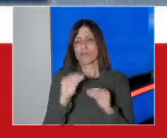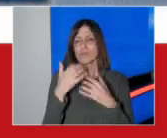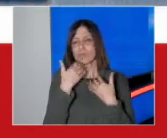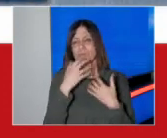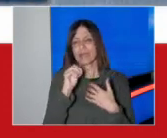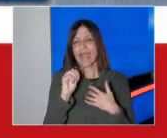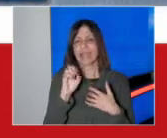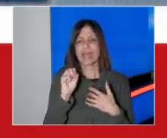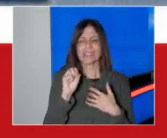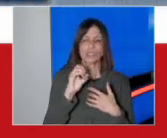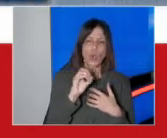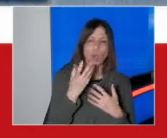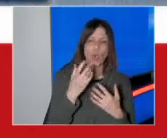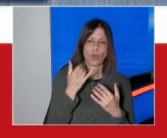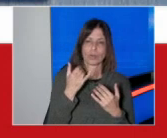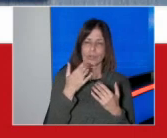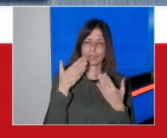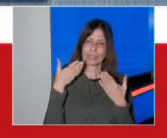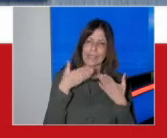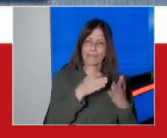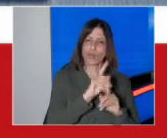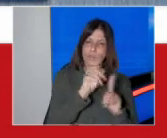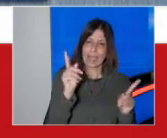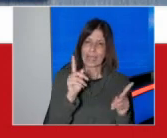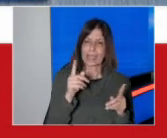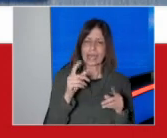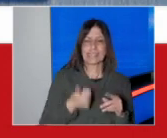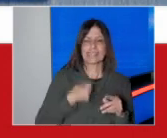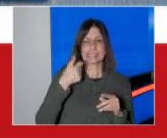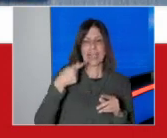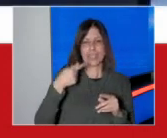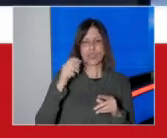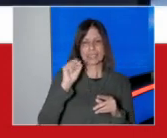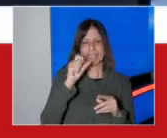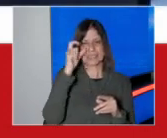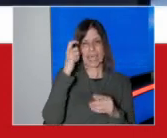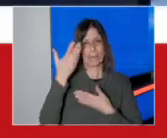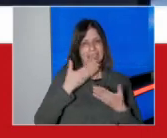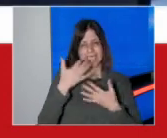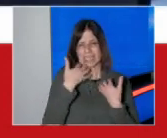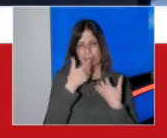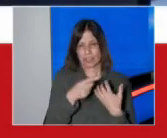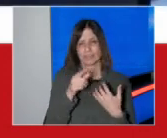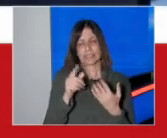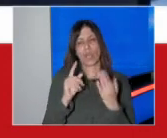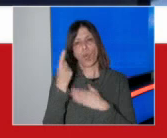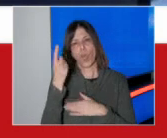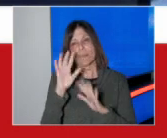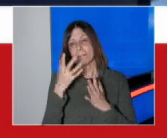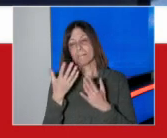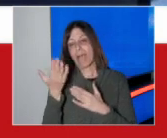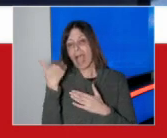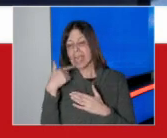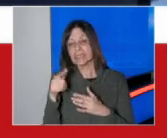NSO, הפעם מכיוון אחר, השר גדעון סער, מתייחס לפרשה, הנה. דבר באירועים, אם הם קרו,